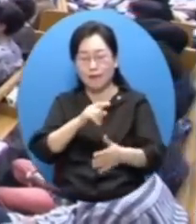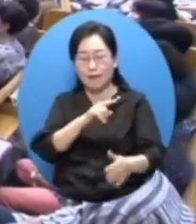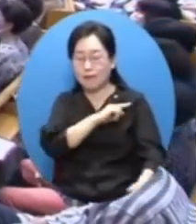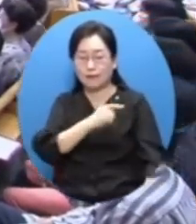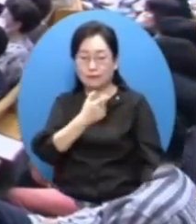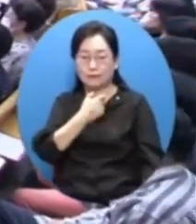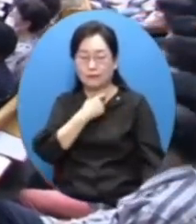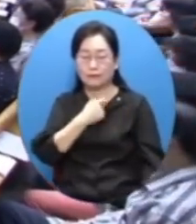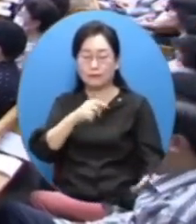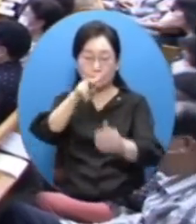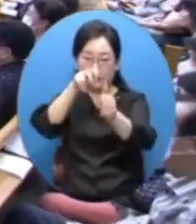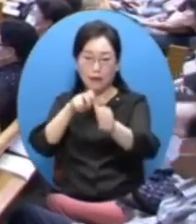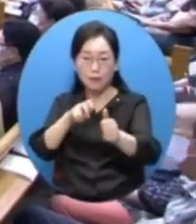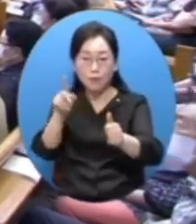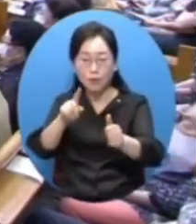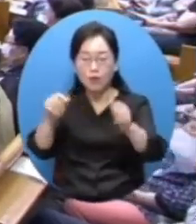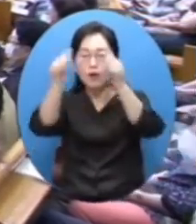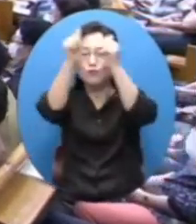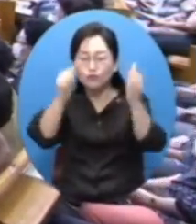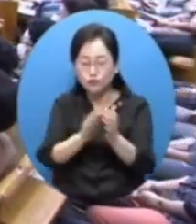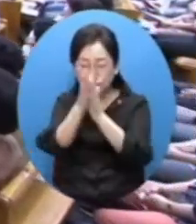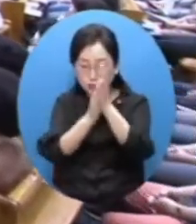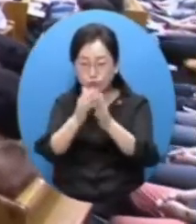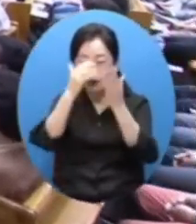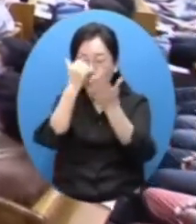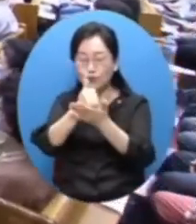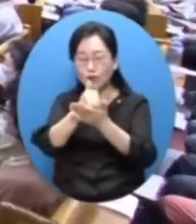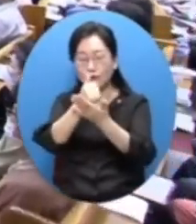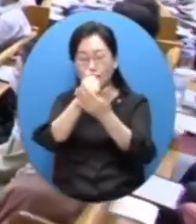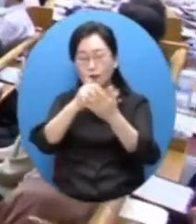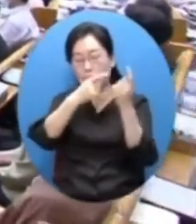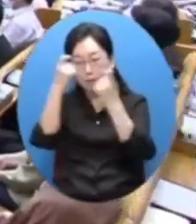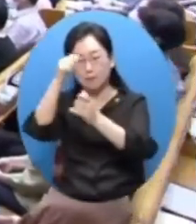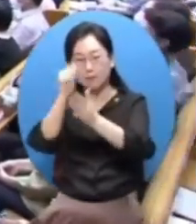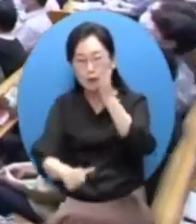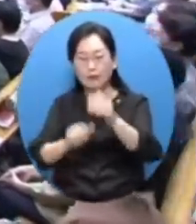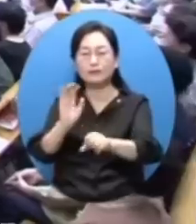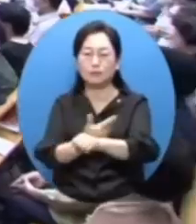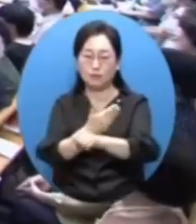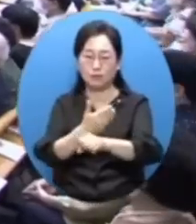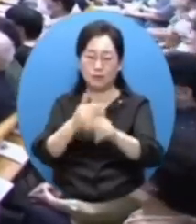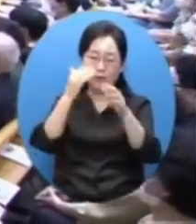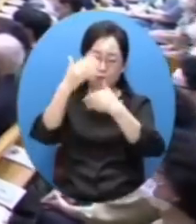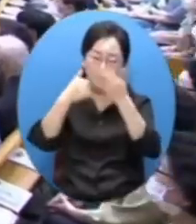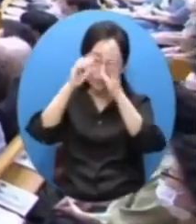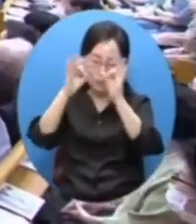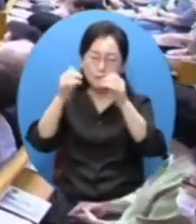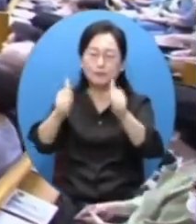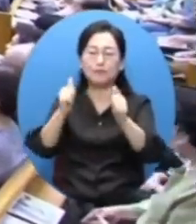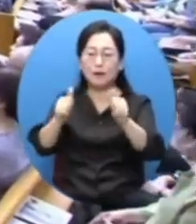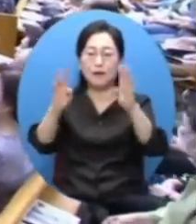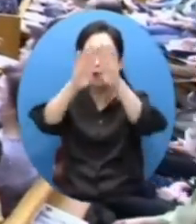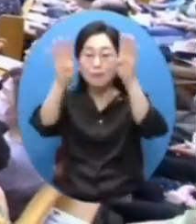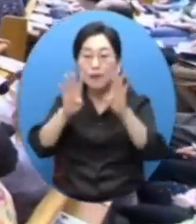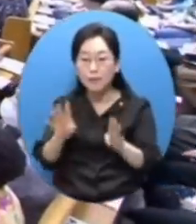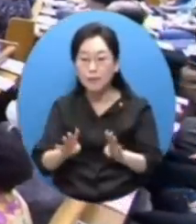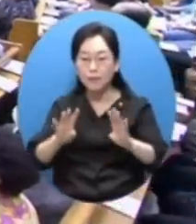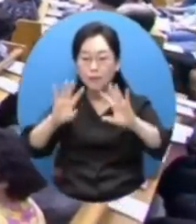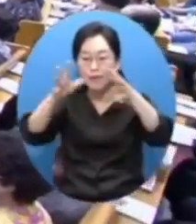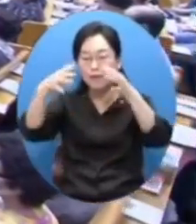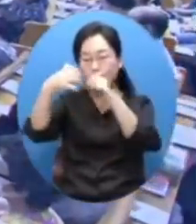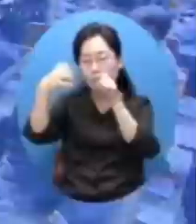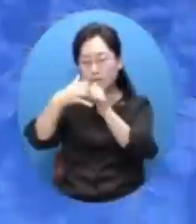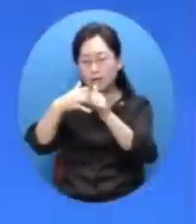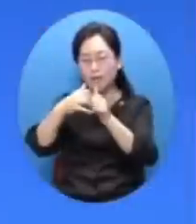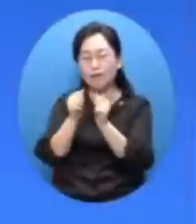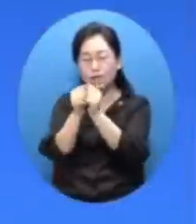해서 죄짓고 타락해서 잘못된 삶을 살았을 때 그들을 심판하셔서 바벨론의 포로가 되게 하셨지만은 그들을